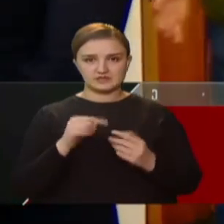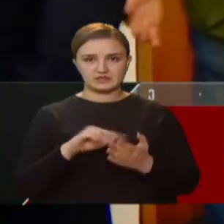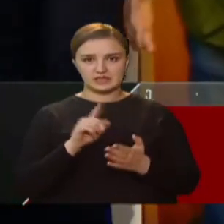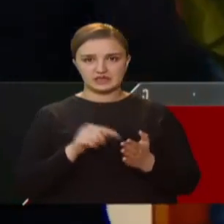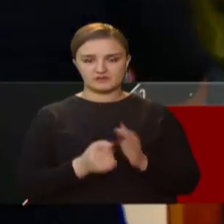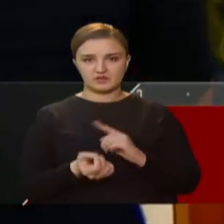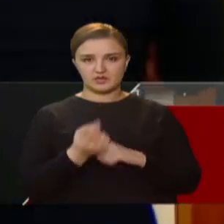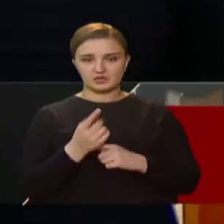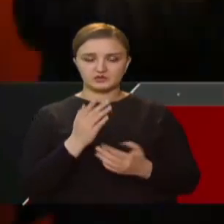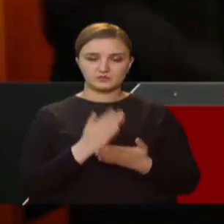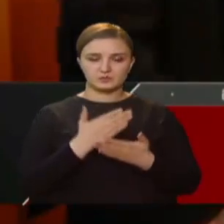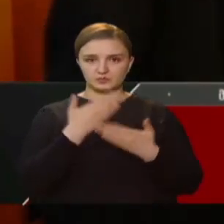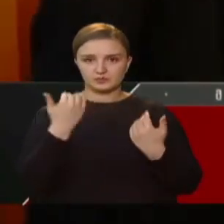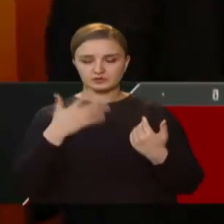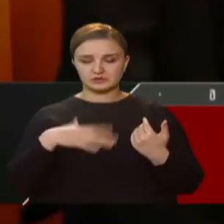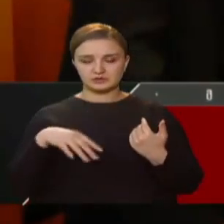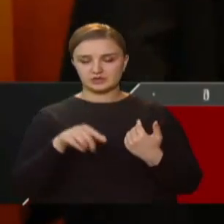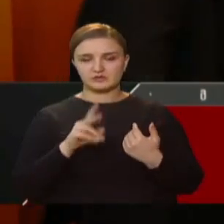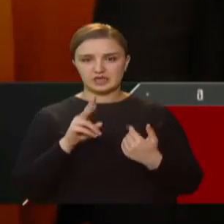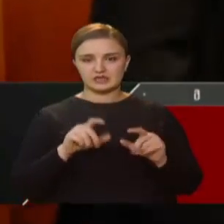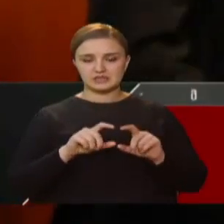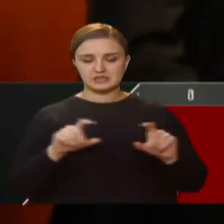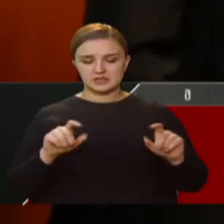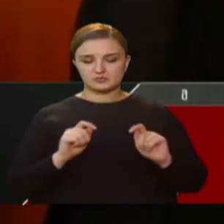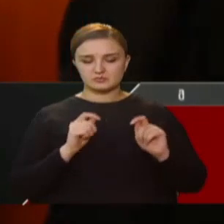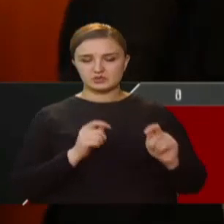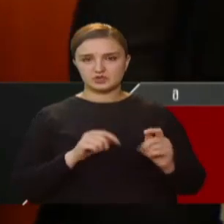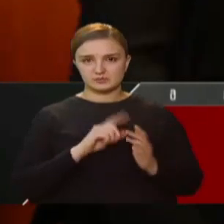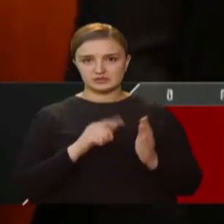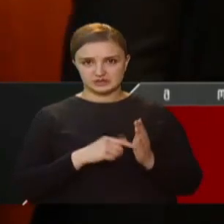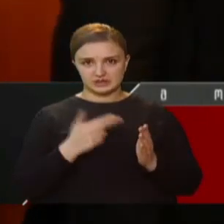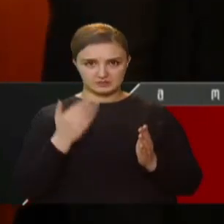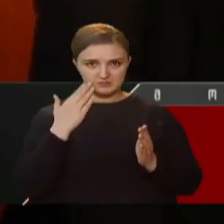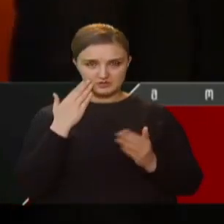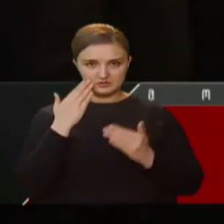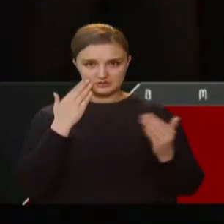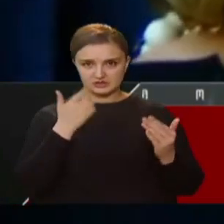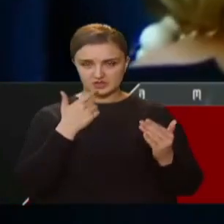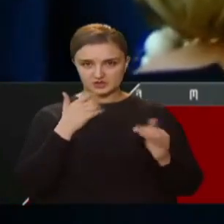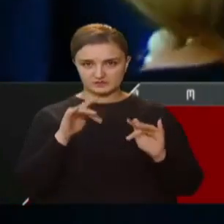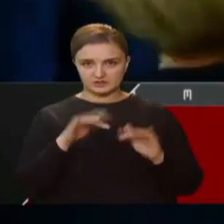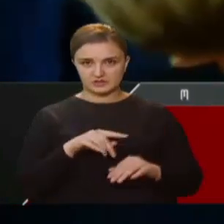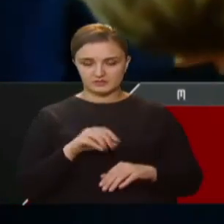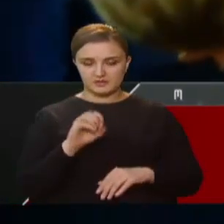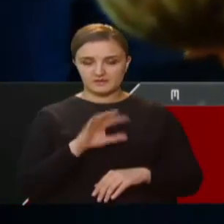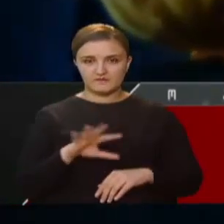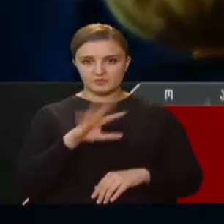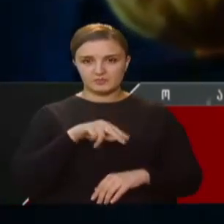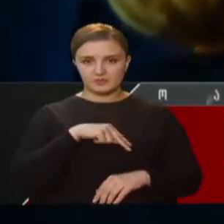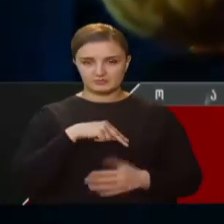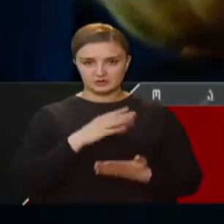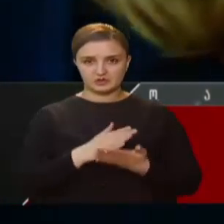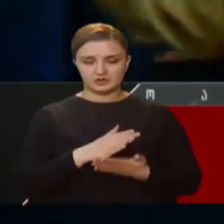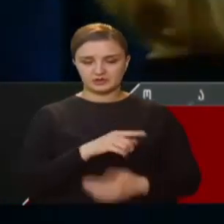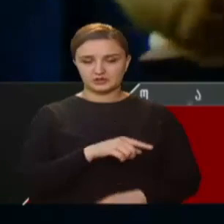გააჩინა. Გადის თუ არა საქართველოსთვის კანდიდატის სტატუსის მინიჭების საკითხი მართლაც მიხეილ სააკაშვილის საქმეზე. ევროპარლამენტში არიან ისეთები,